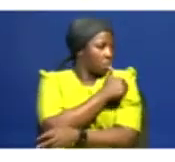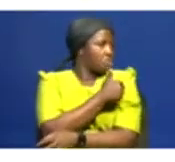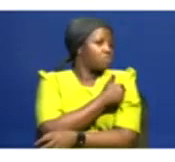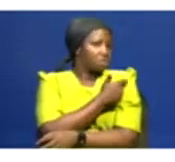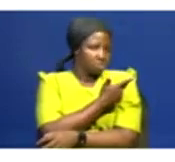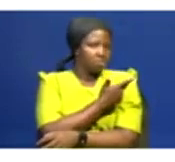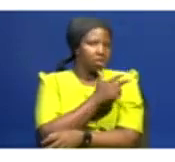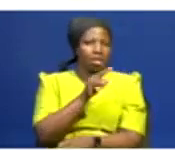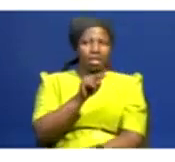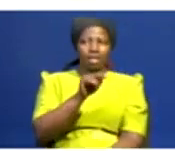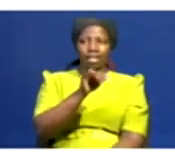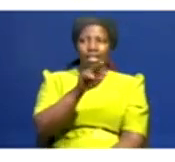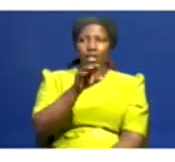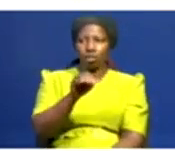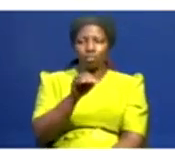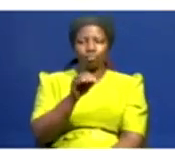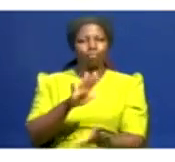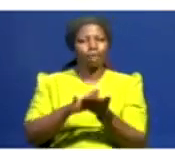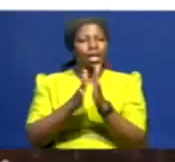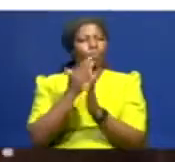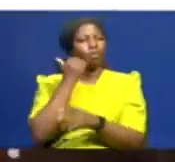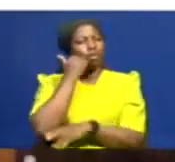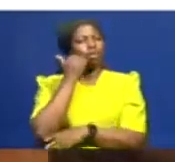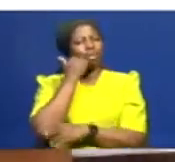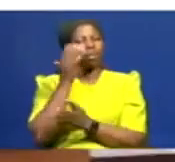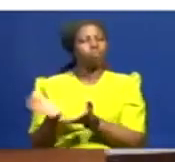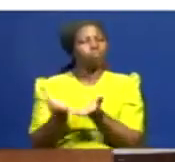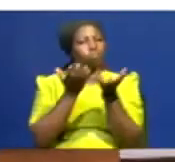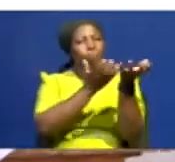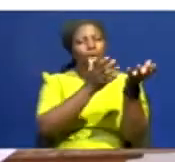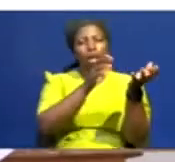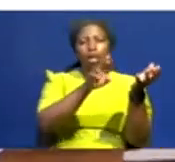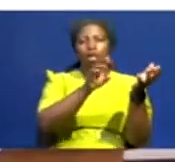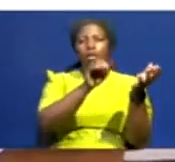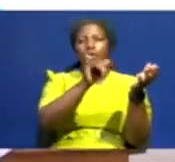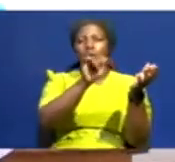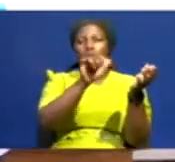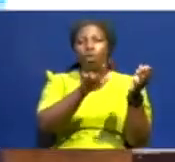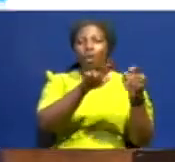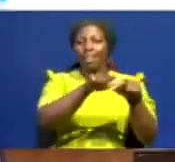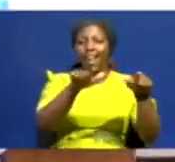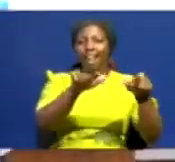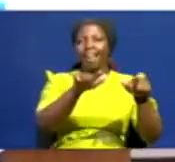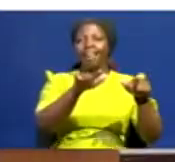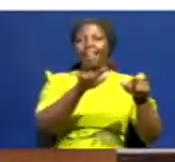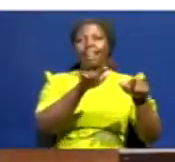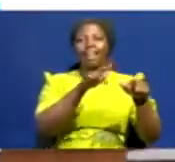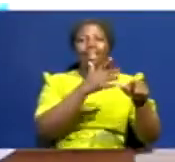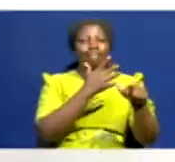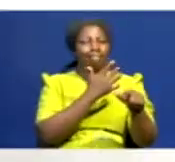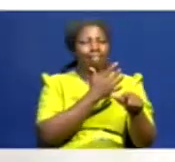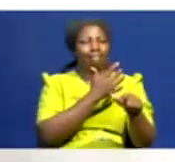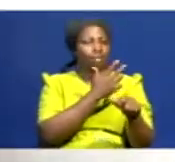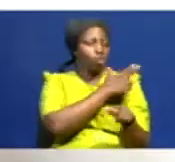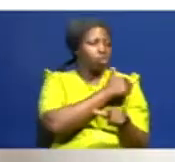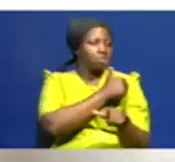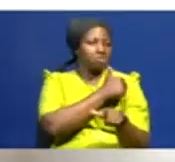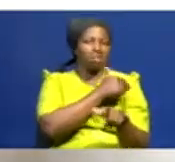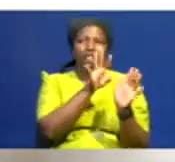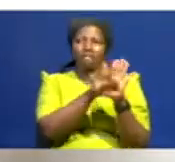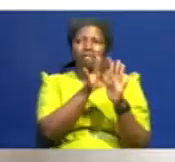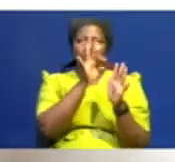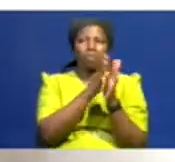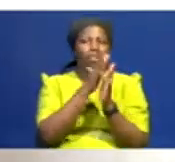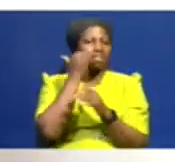Mwaka aliugua na kupelekwa kwenye hospitali ya Royal Gardens mjini Kitale, ambapo alipatikana na malaria. We